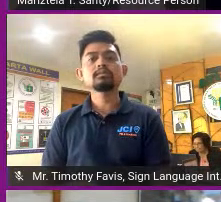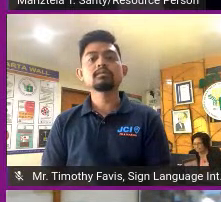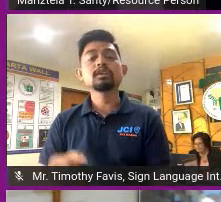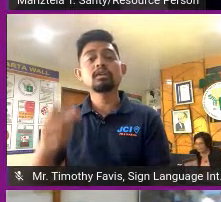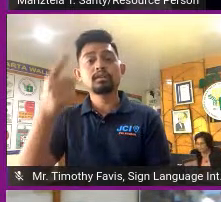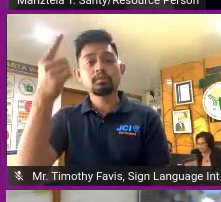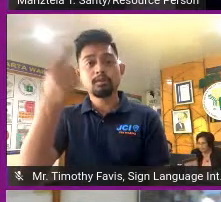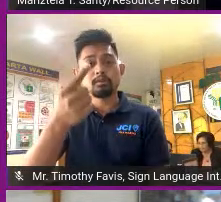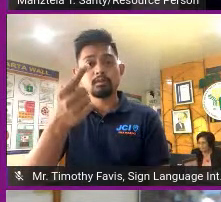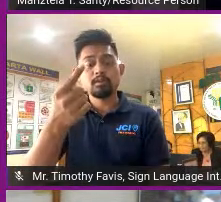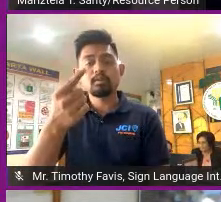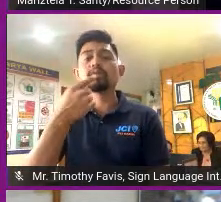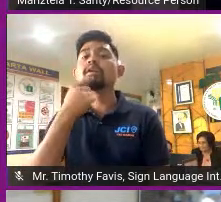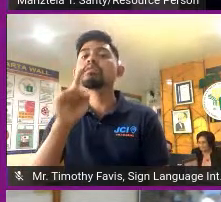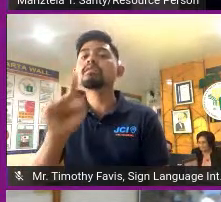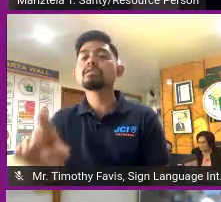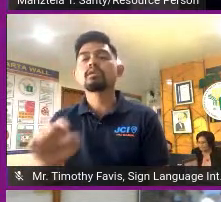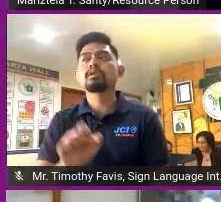column number